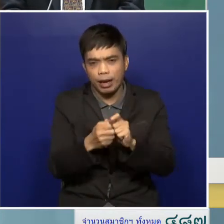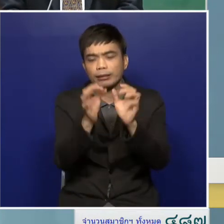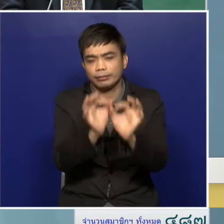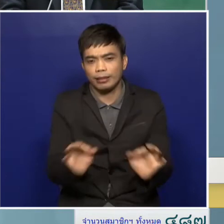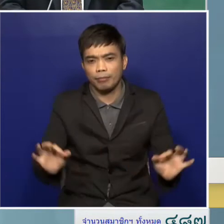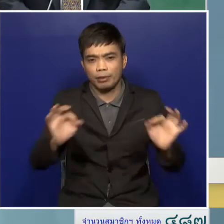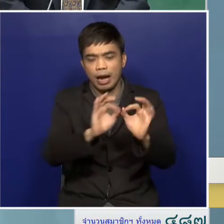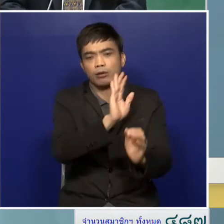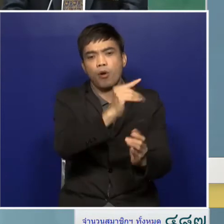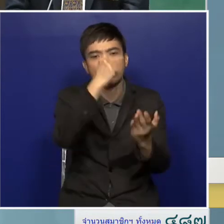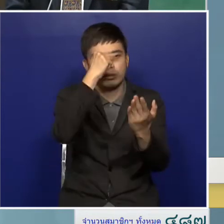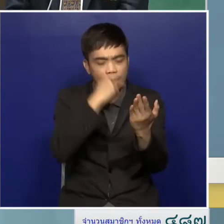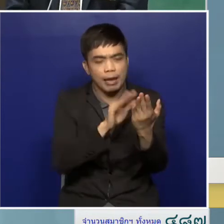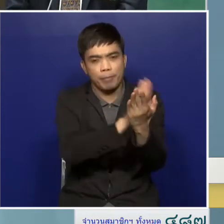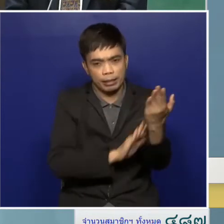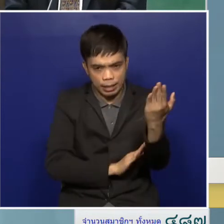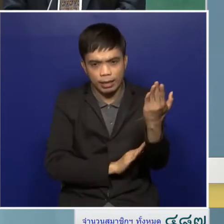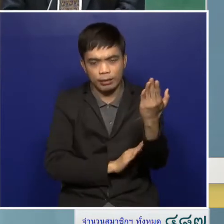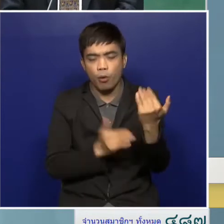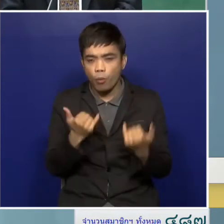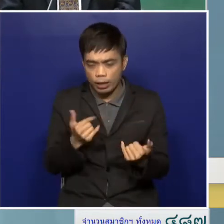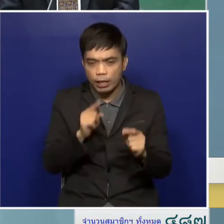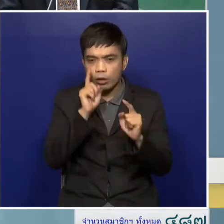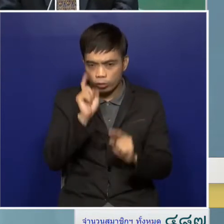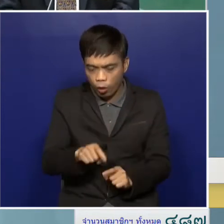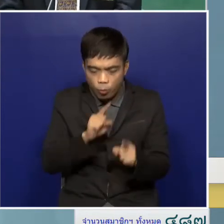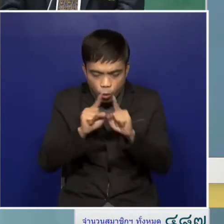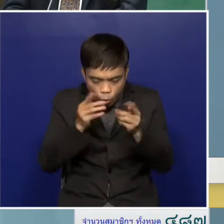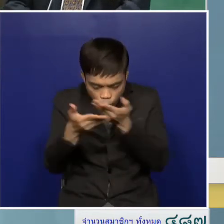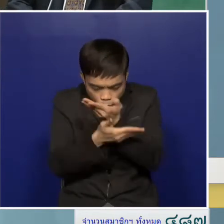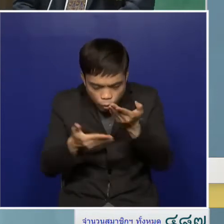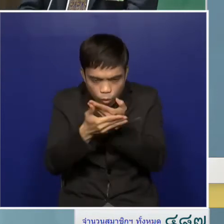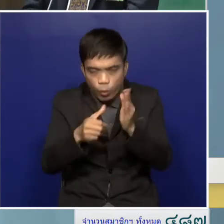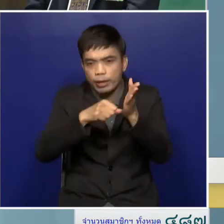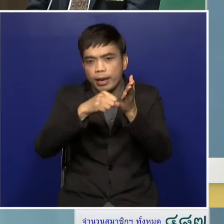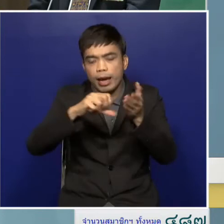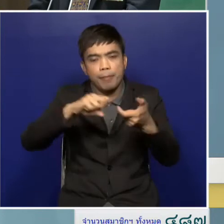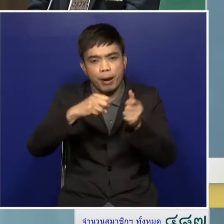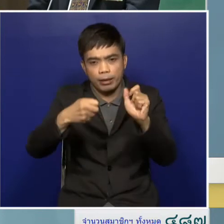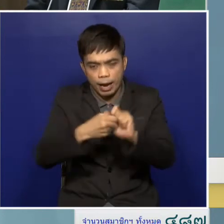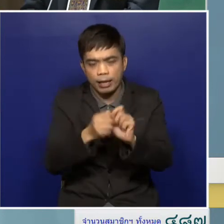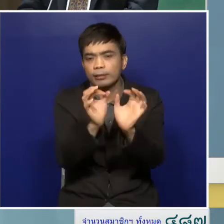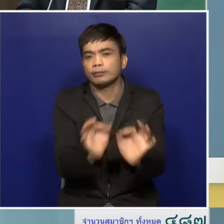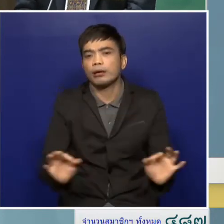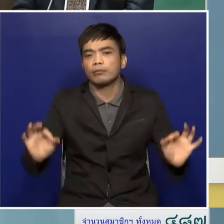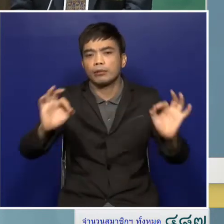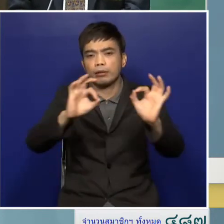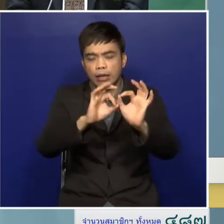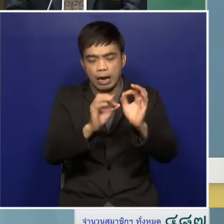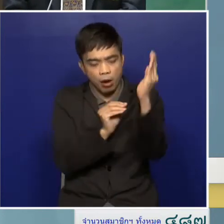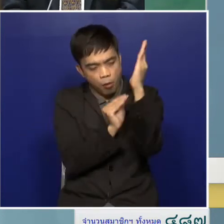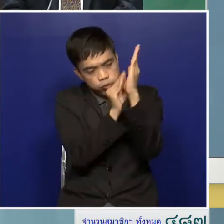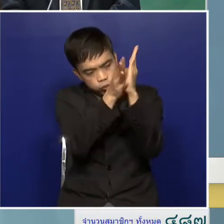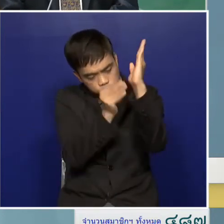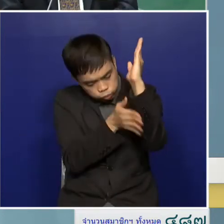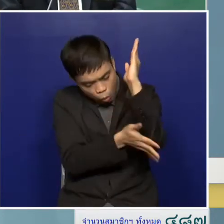ของประเทศที่เป็นวาระแห่งชาติที่เราจะต้องมาให้ความจริงใจจริงจังในการแก้ปัญหาเพราะปัญหายาเสพติดยังมีแพร่กระจาย